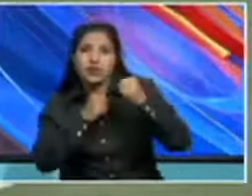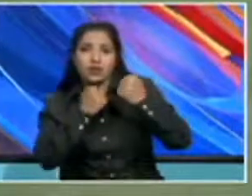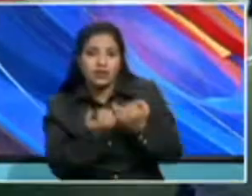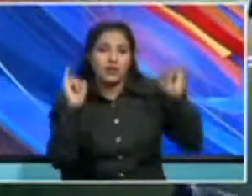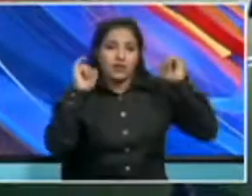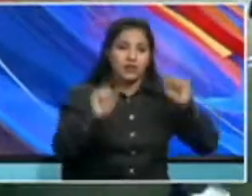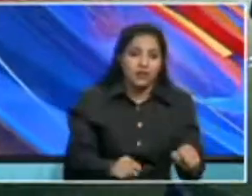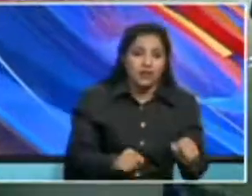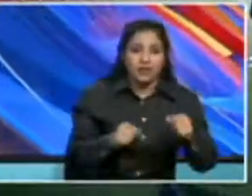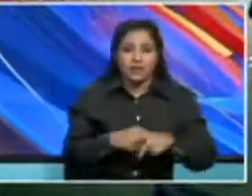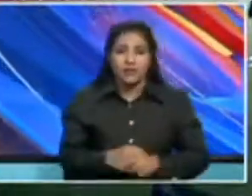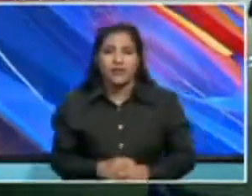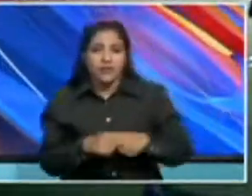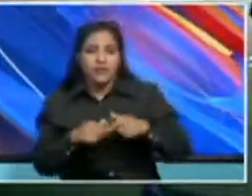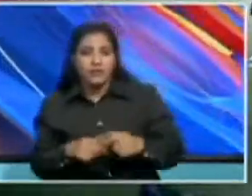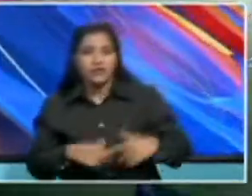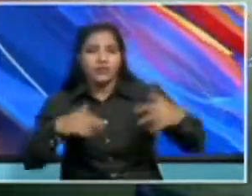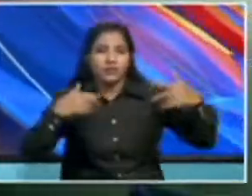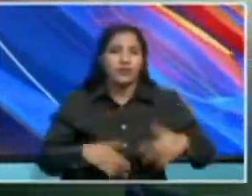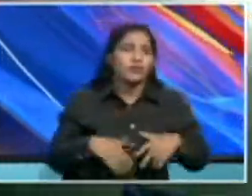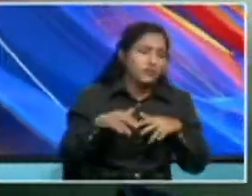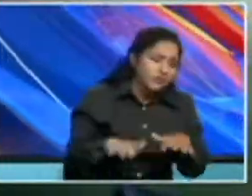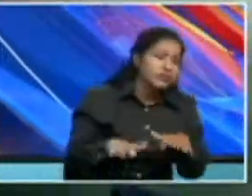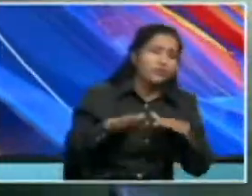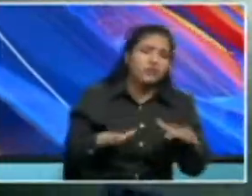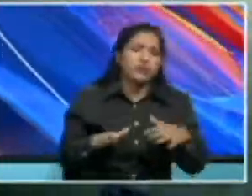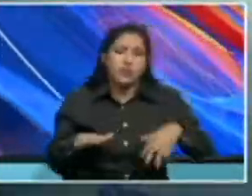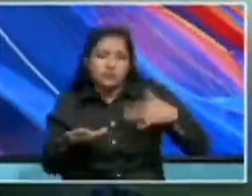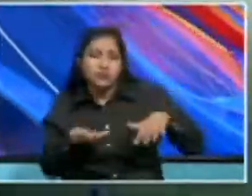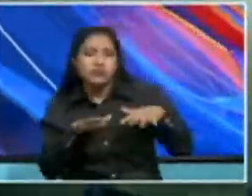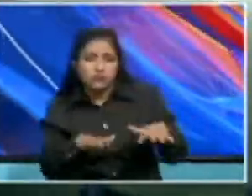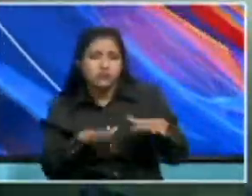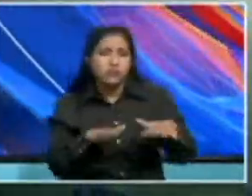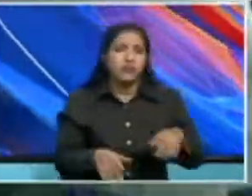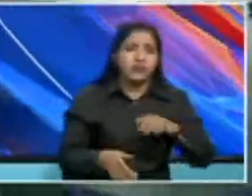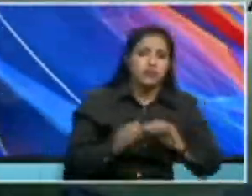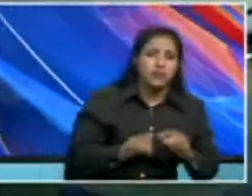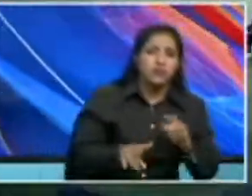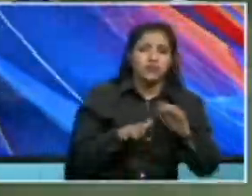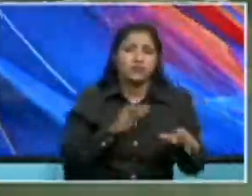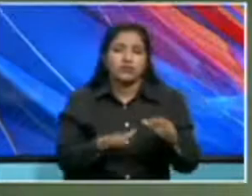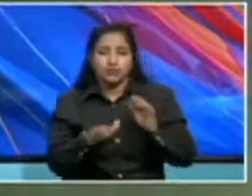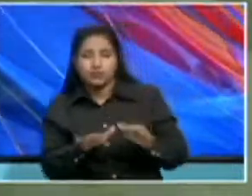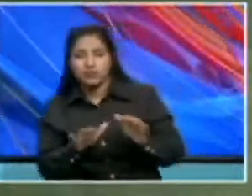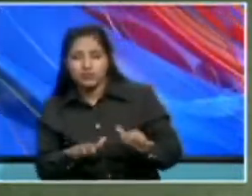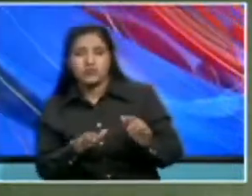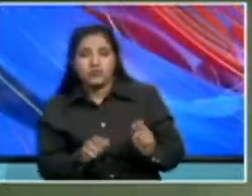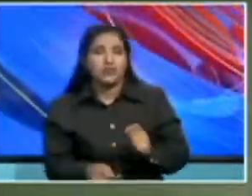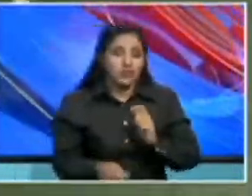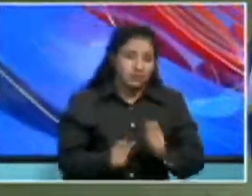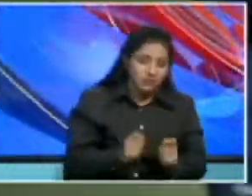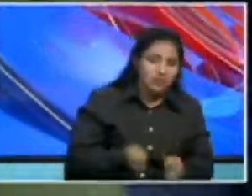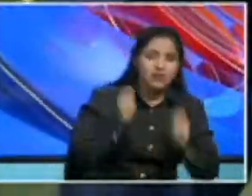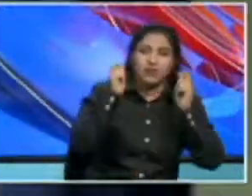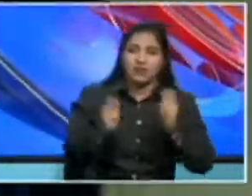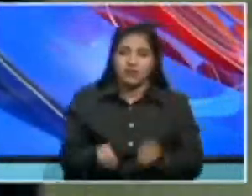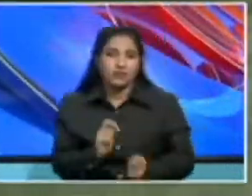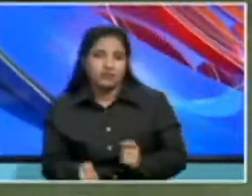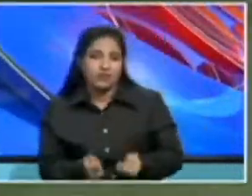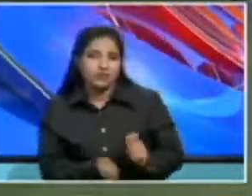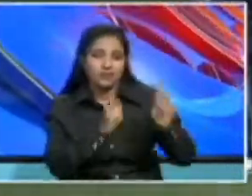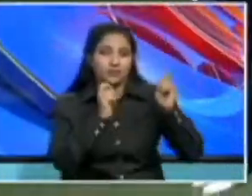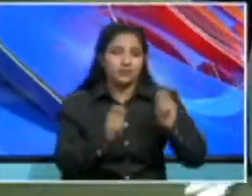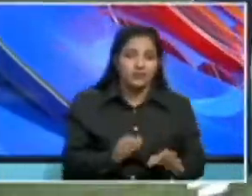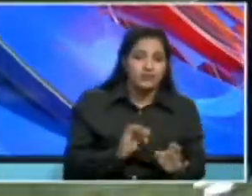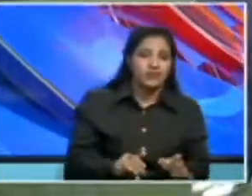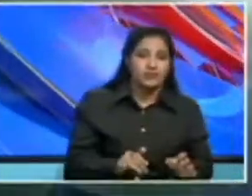जोड़ेगा। Yeah, welcome to the 36th National Games, bringing unity with sports, so come on then. Let the forces collide like Triveni Sangam. It is time we must